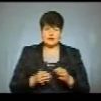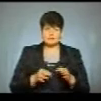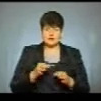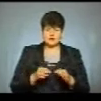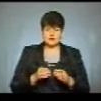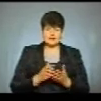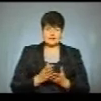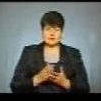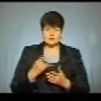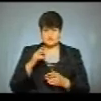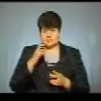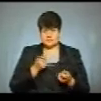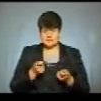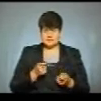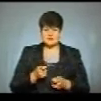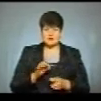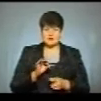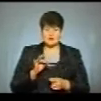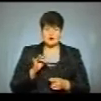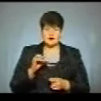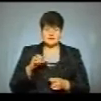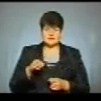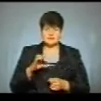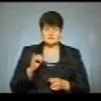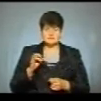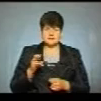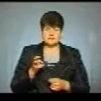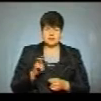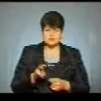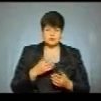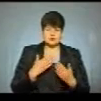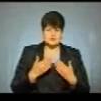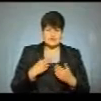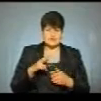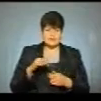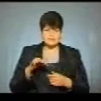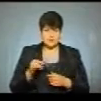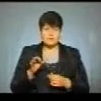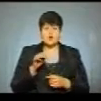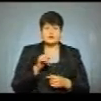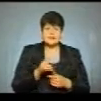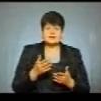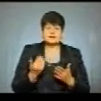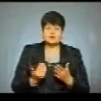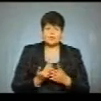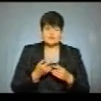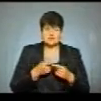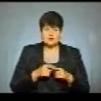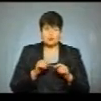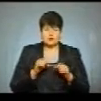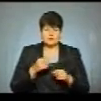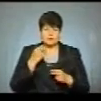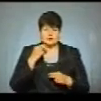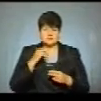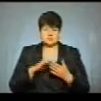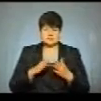ресурсів облдержадміністрації Орест Цінгалевич розповів, що прийшов поспілкуватися з литовськими колегами про те, які новітні технології могли б